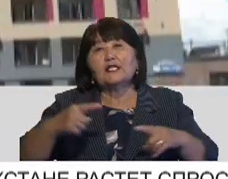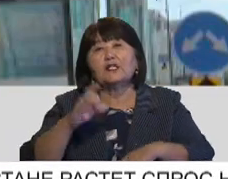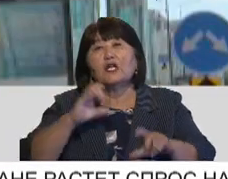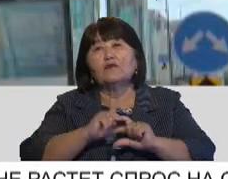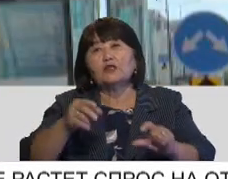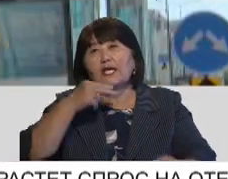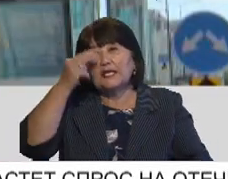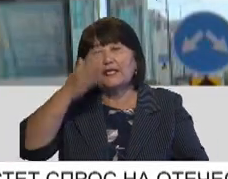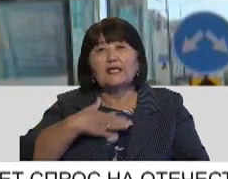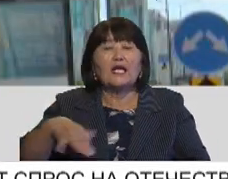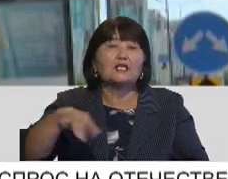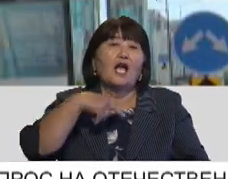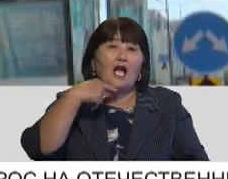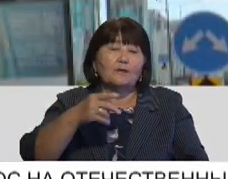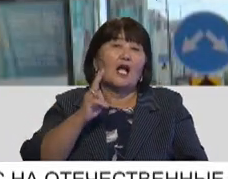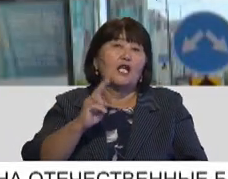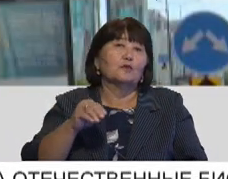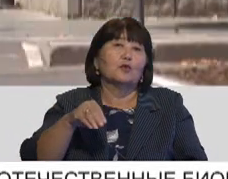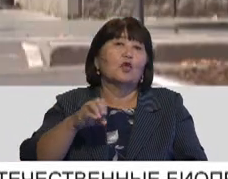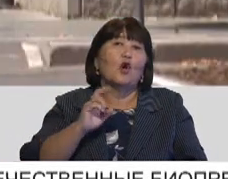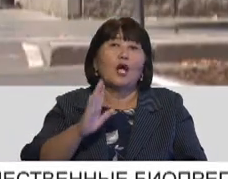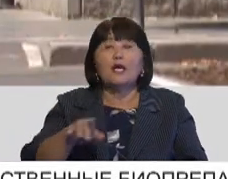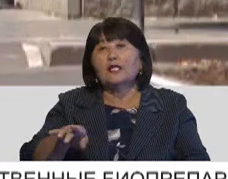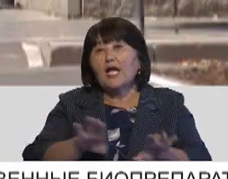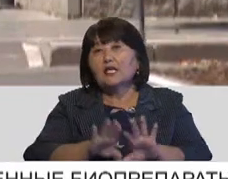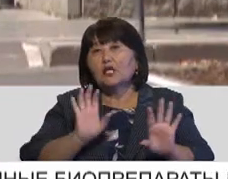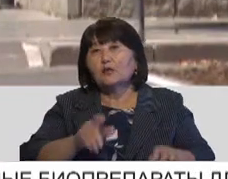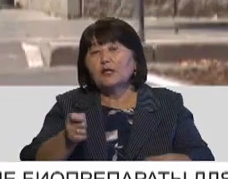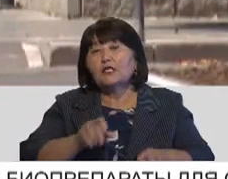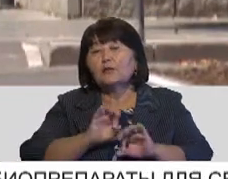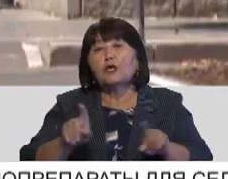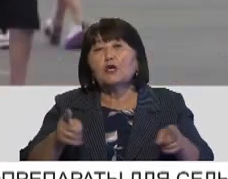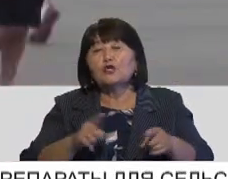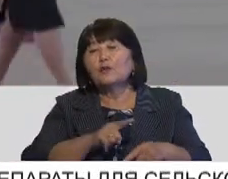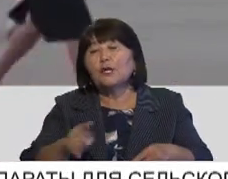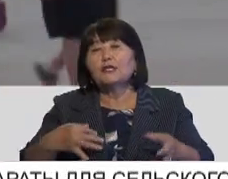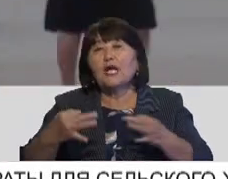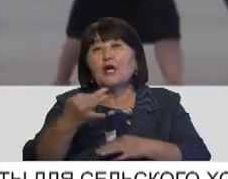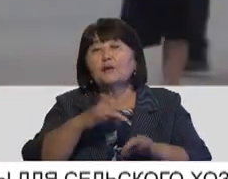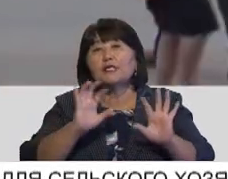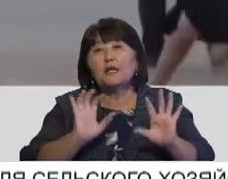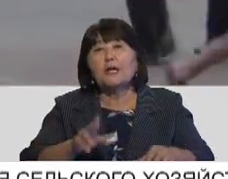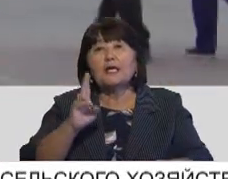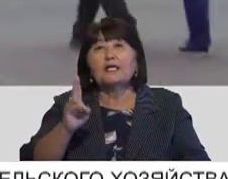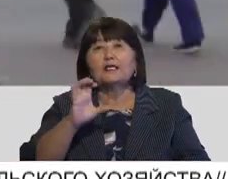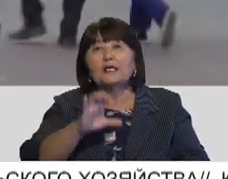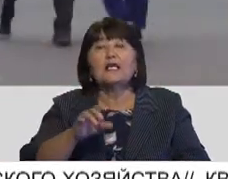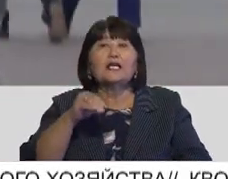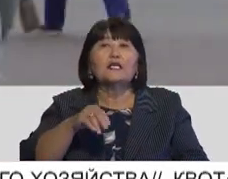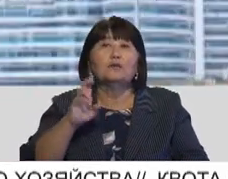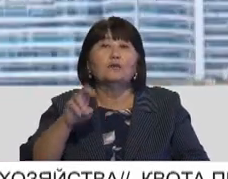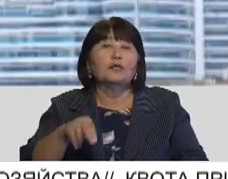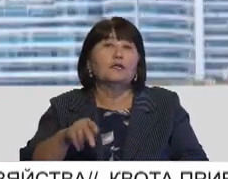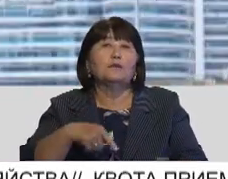ВУЗов Китая в нашей стране отметил Касым жумар Тукаев также президент пояснил Почему порой беседах с председателем КНР Син пеним